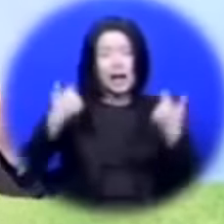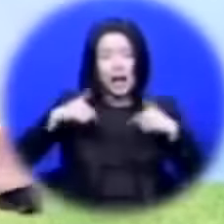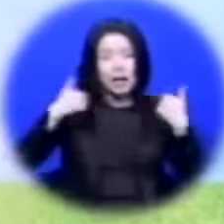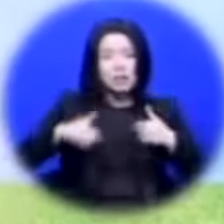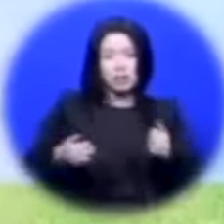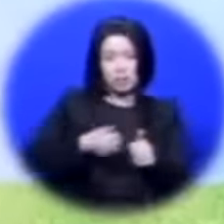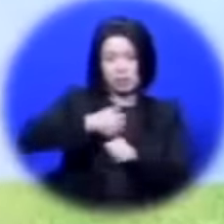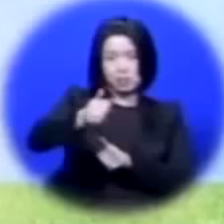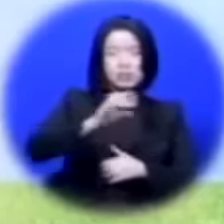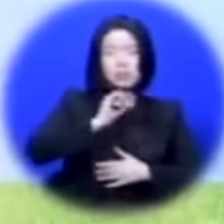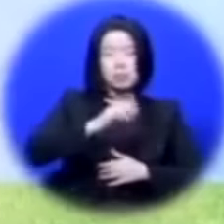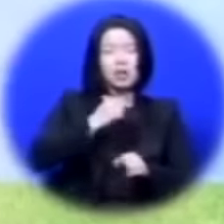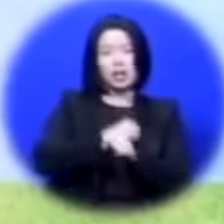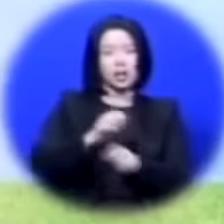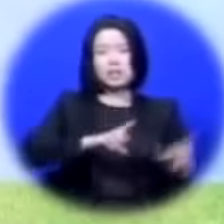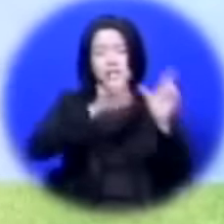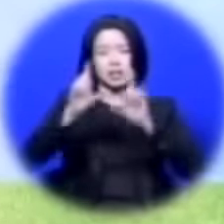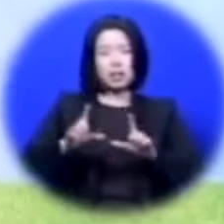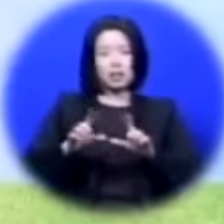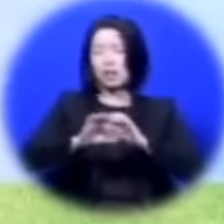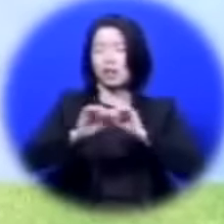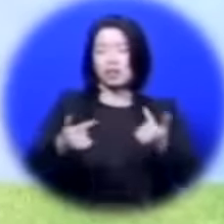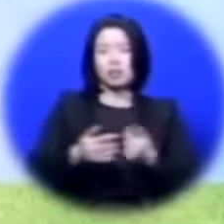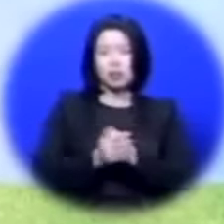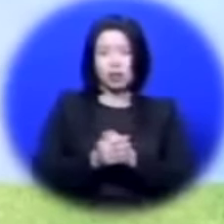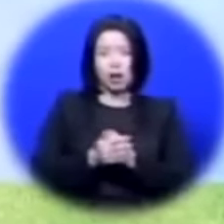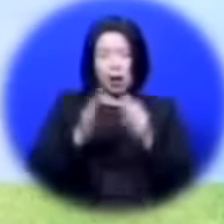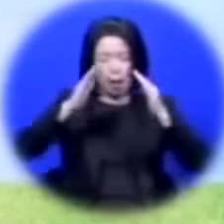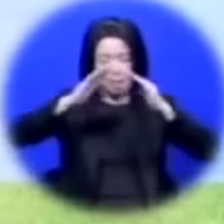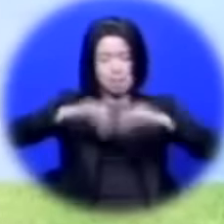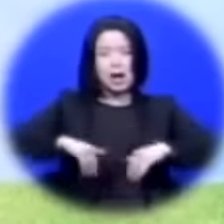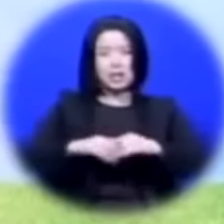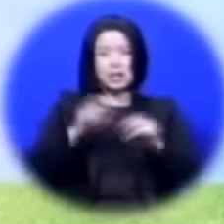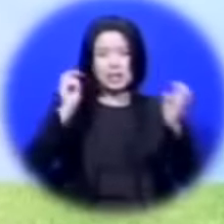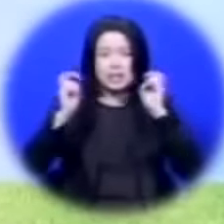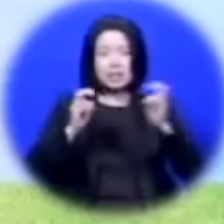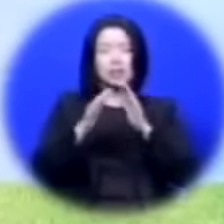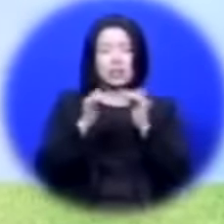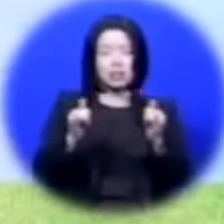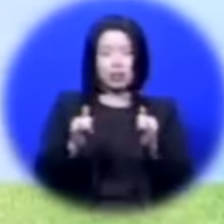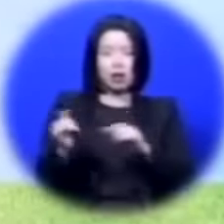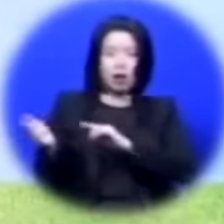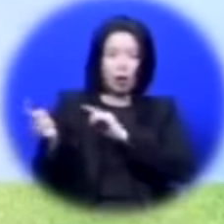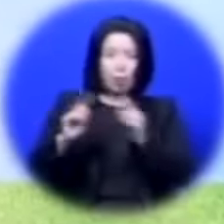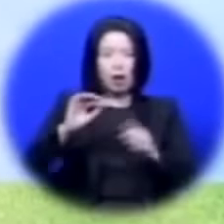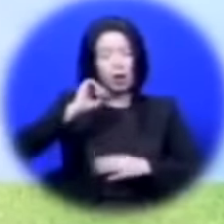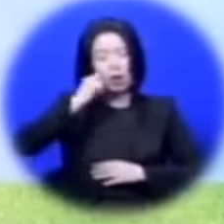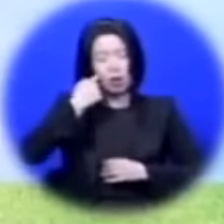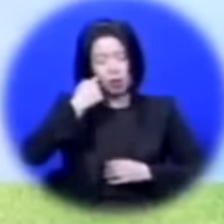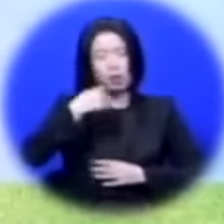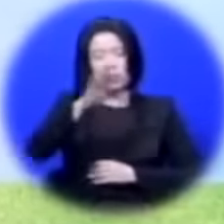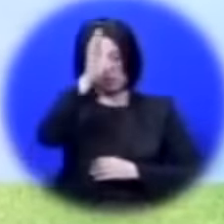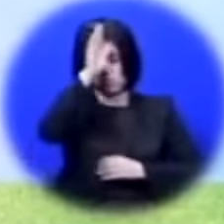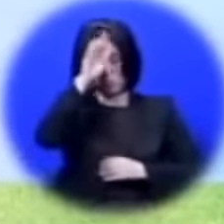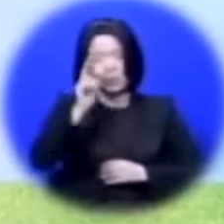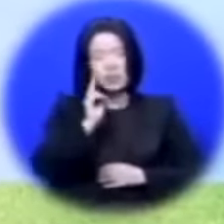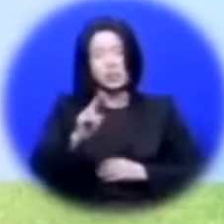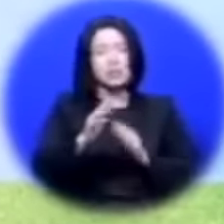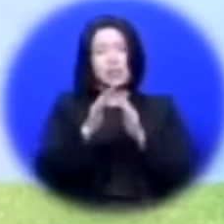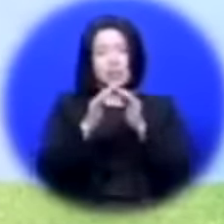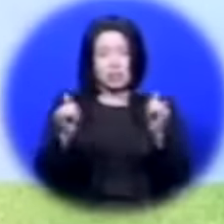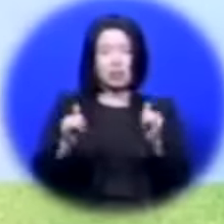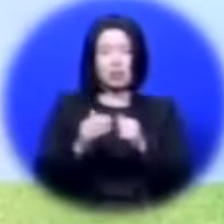승리만 하는 사을 산게 아닙니다 파산한 기업가처럼 회복 불가능한 중병 환자처럼 모든 것이